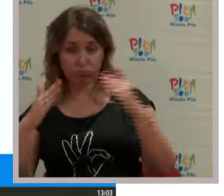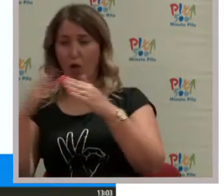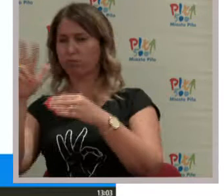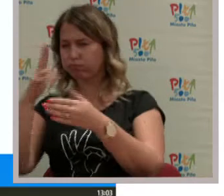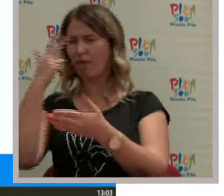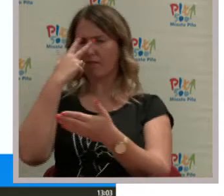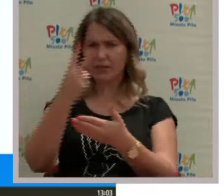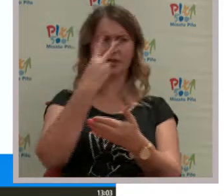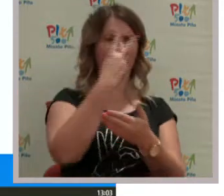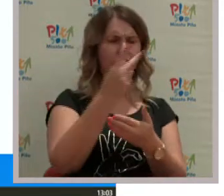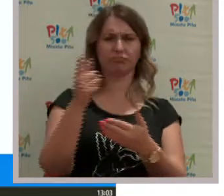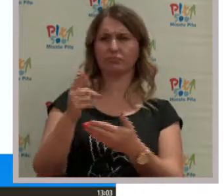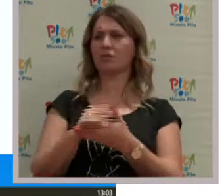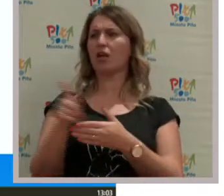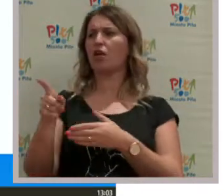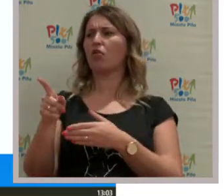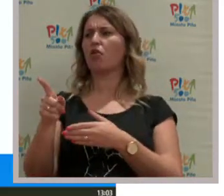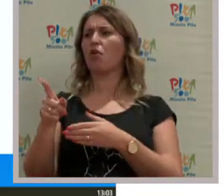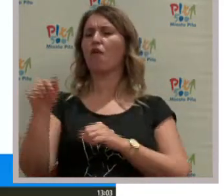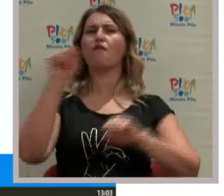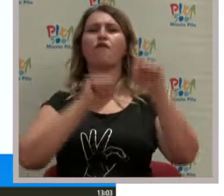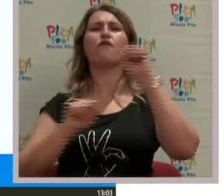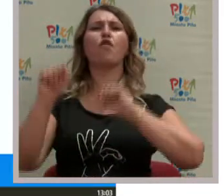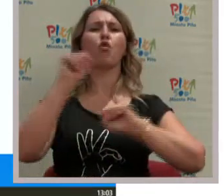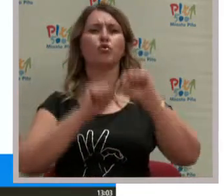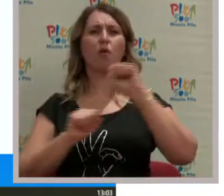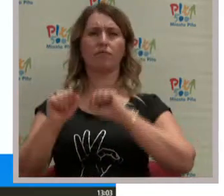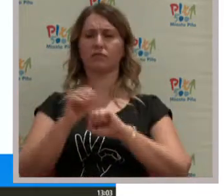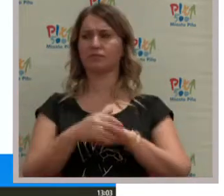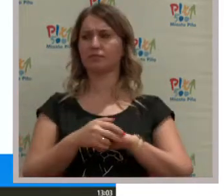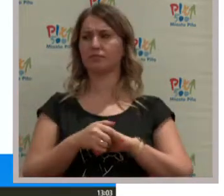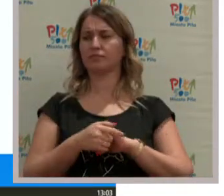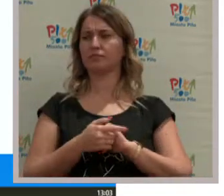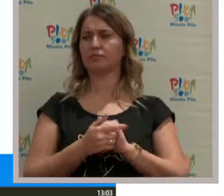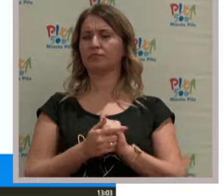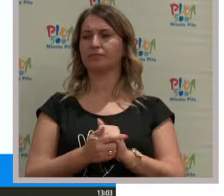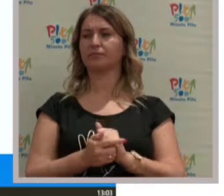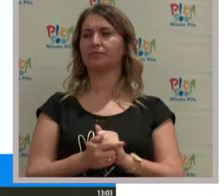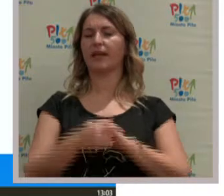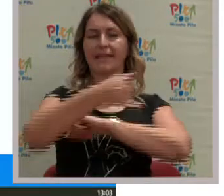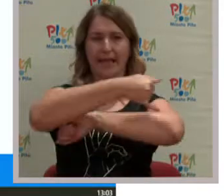widzicie to wrocławskie i pochodzące z Frajburga